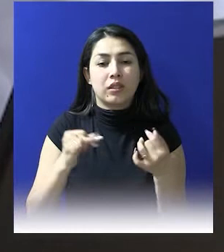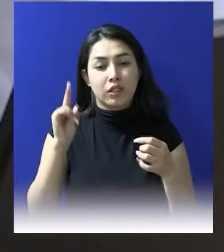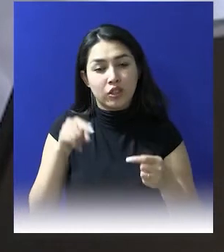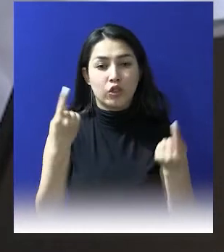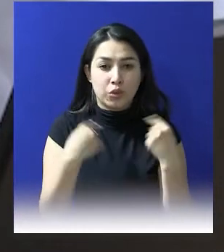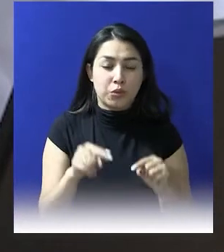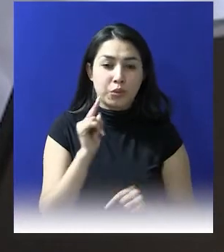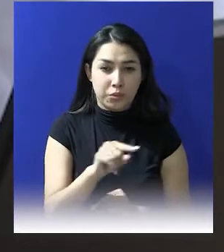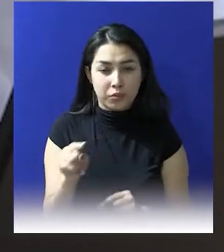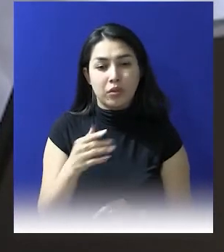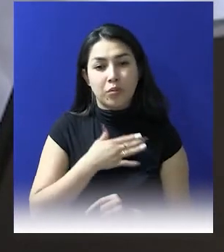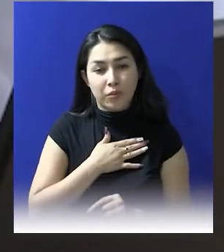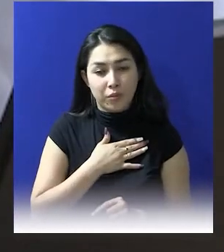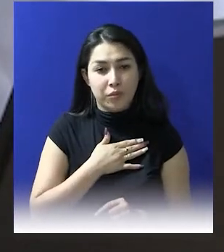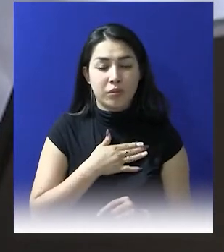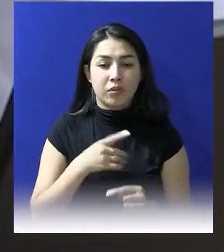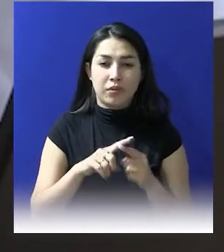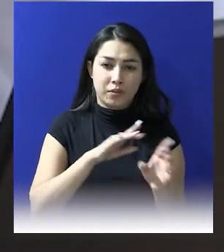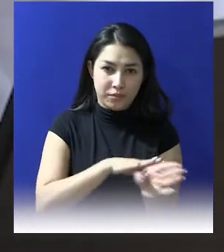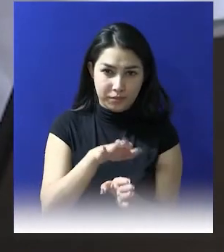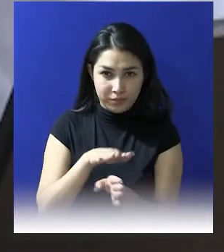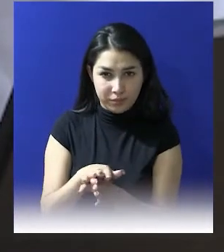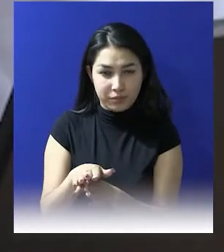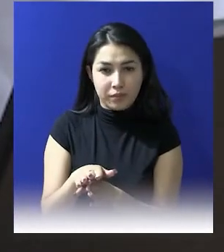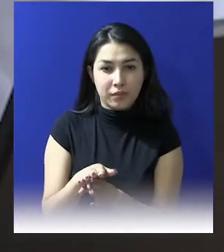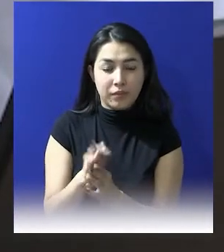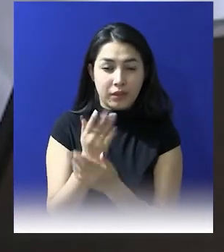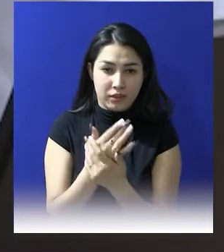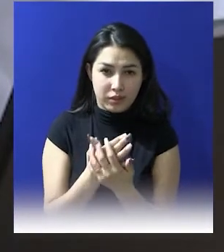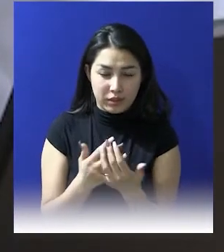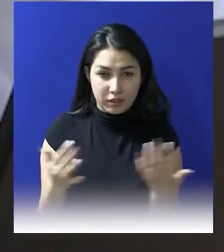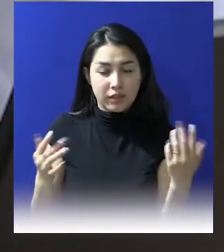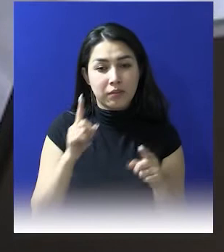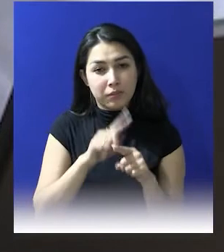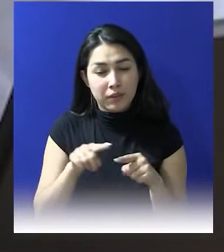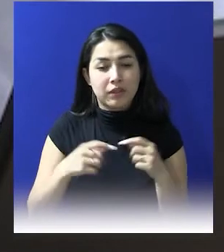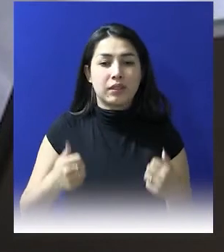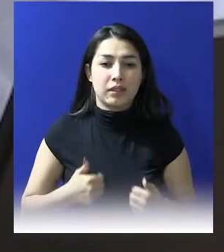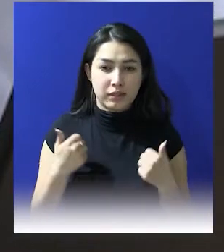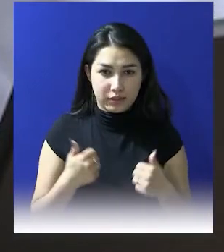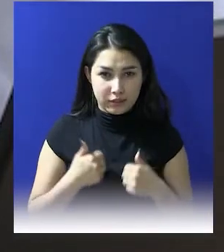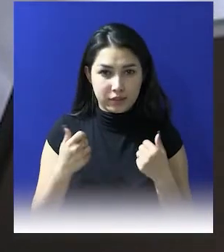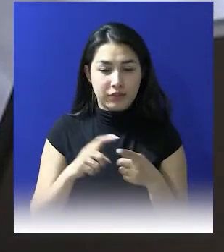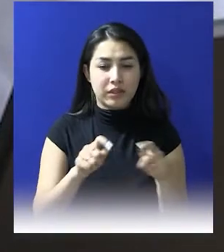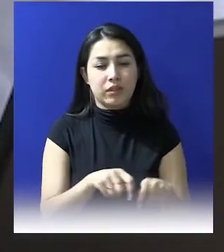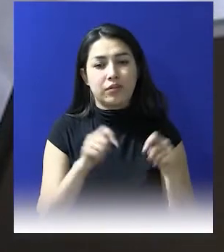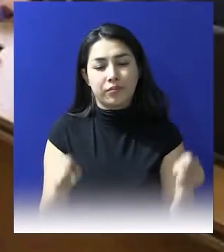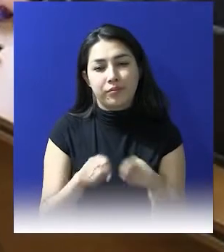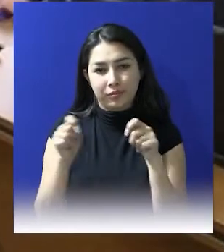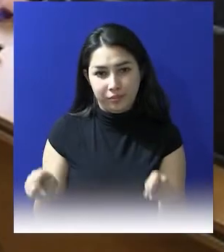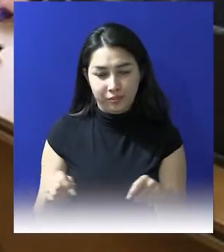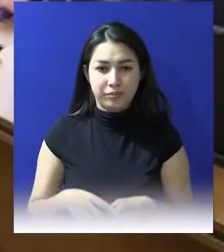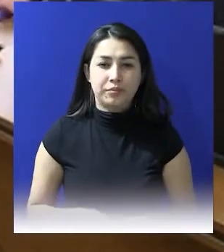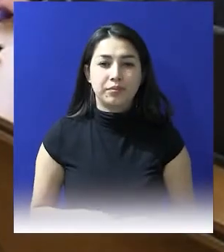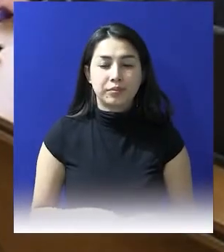да бізде кәсіпорындар бірігіп жұмыс істеу керек. Сарыарқа автопромменен тезірек анау біріккен кәсіпорынды ашуымыз керек.